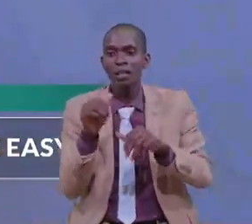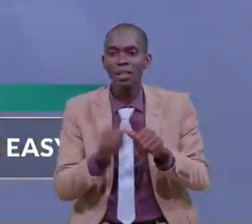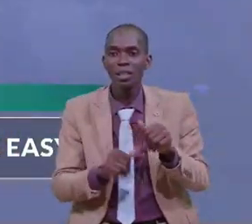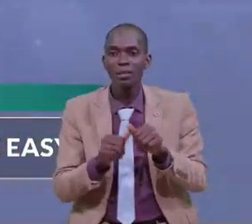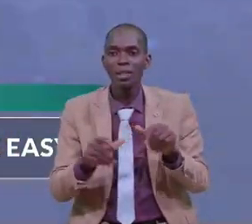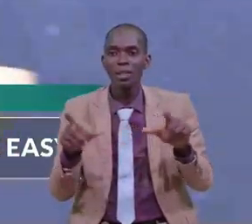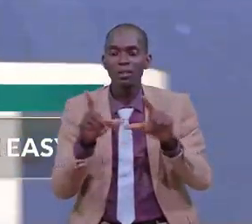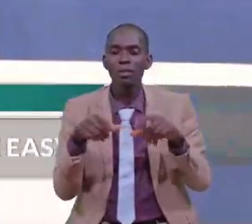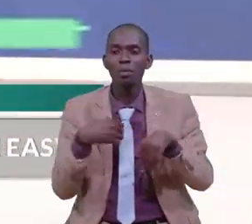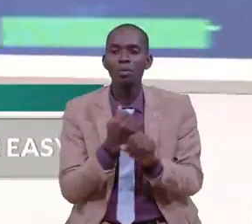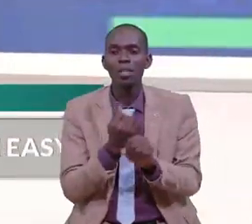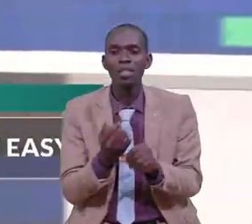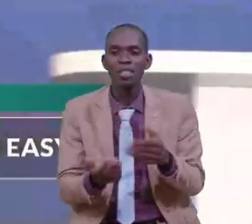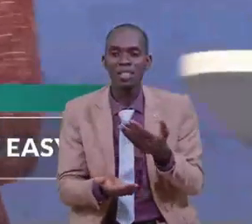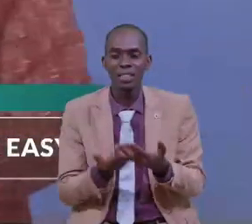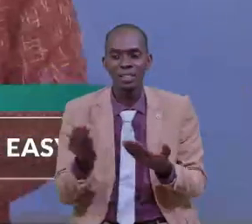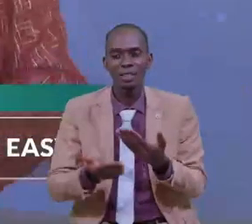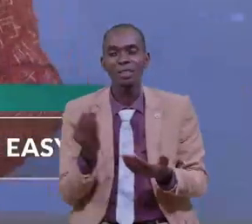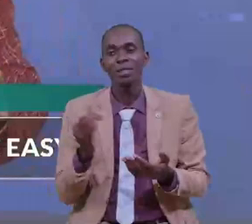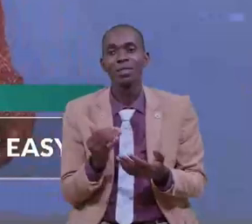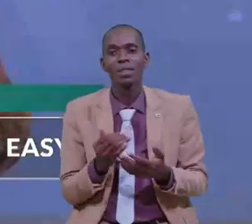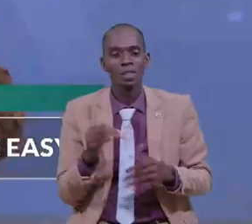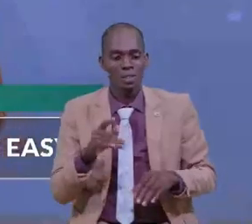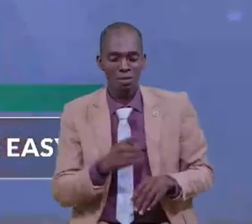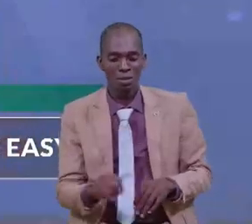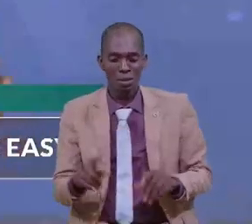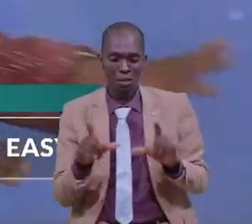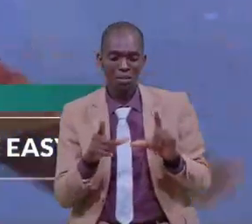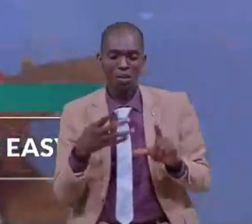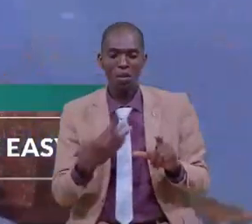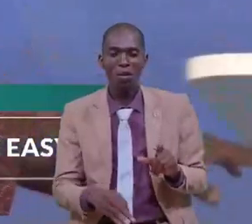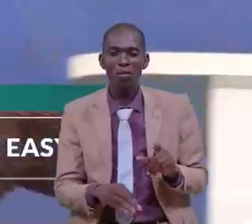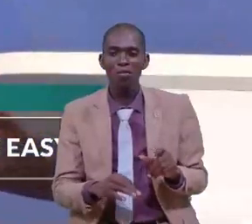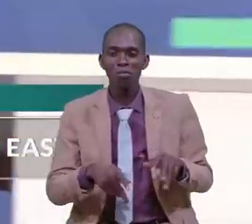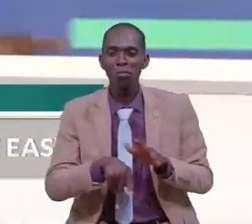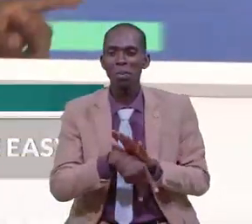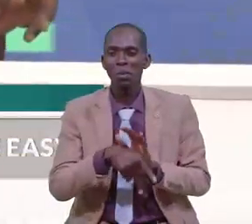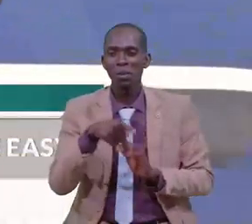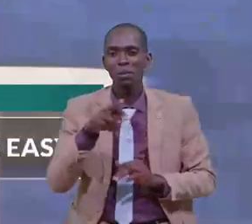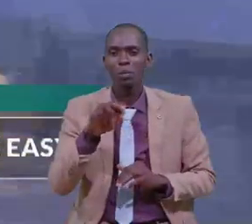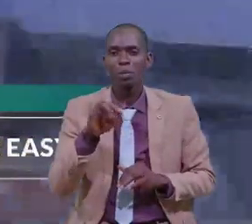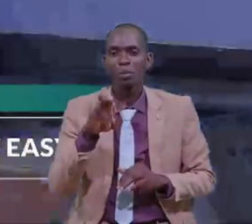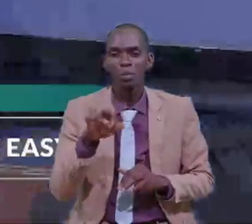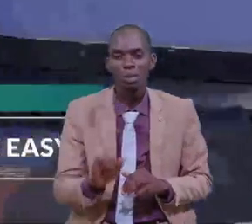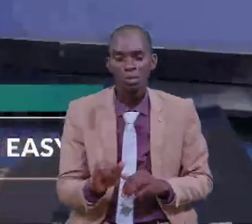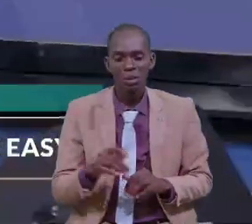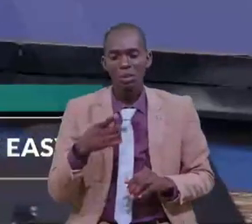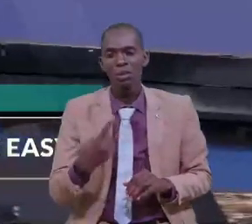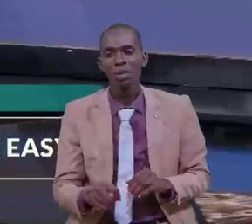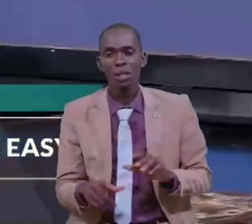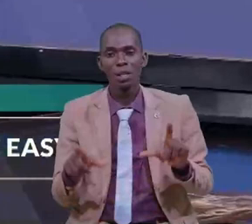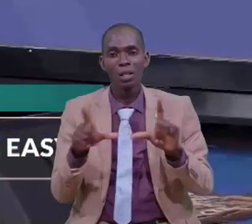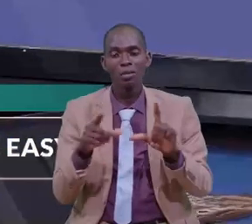championnat à tous les niveaux, le niveau du primaire, le niveau du